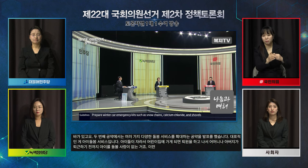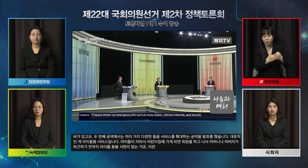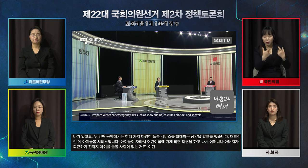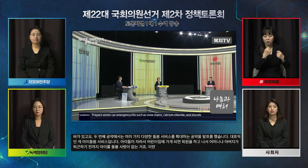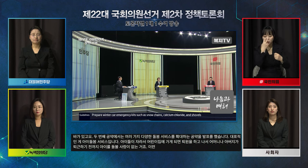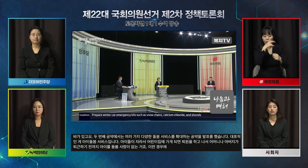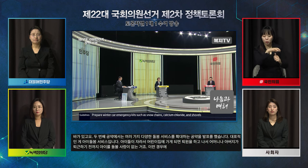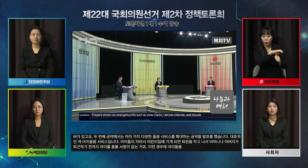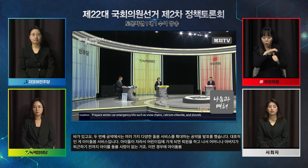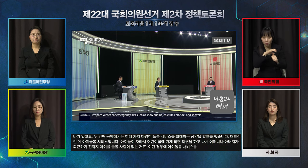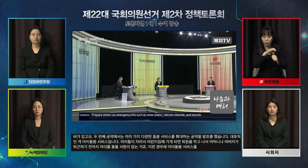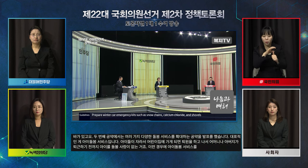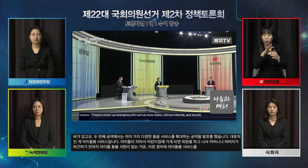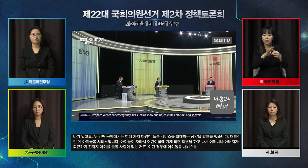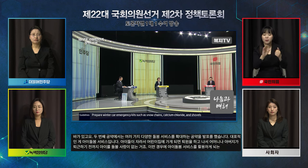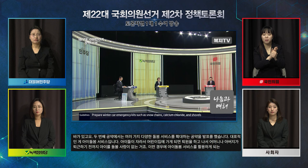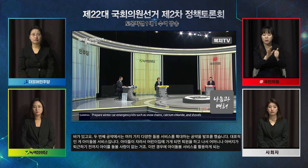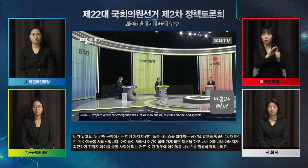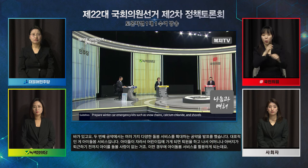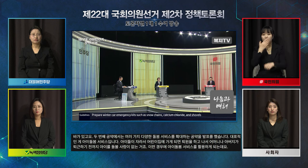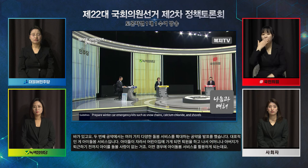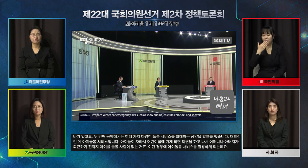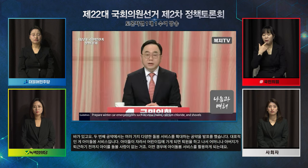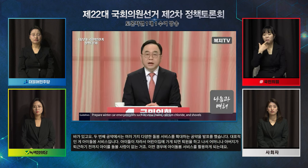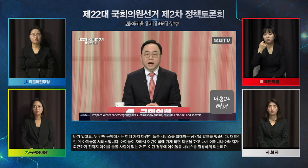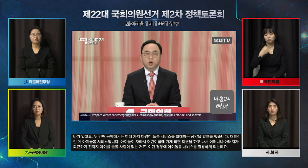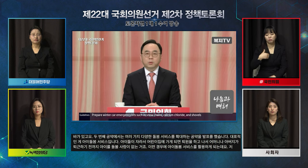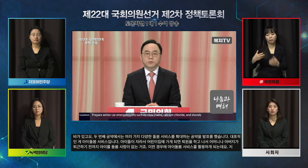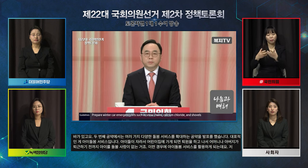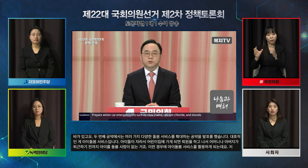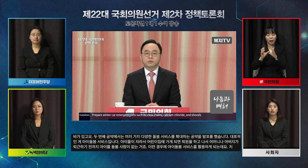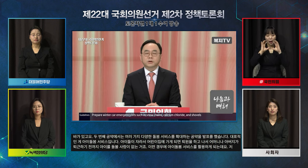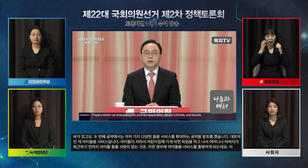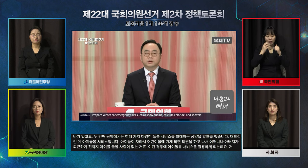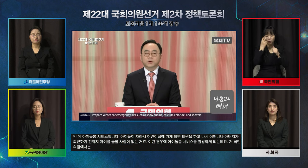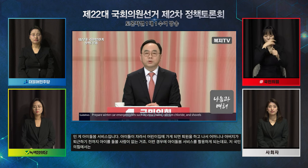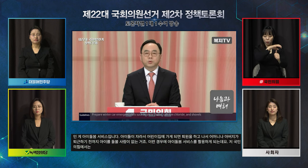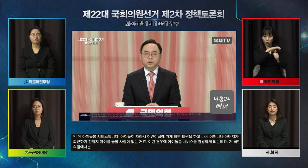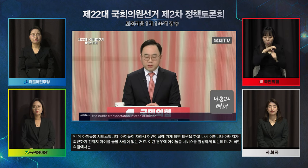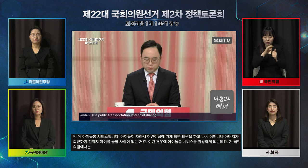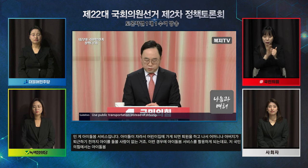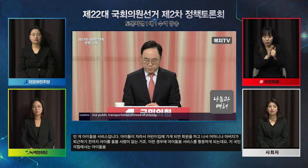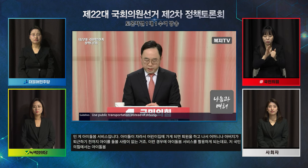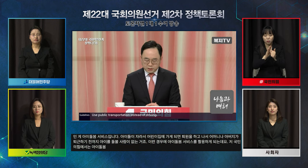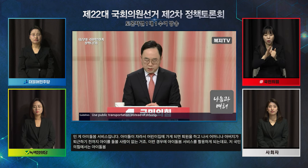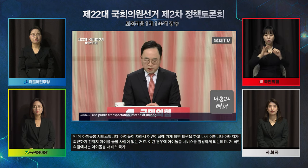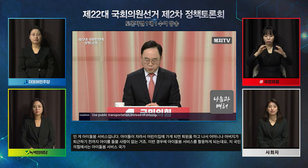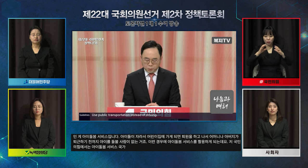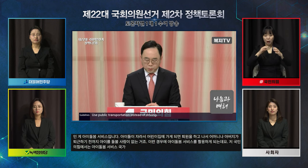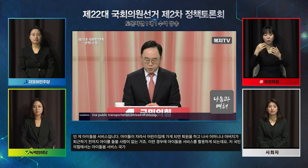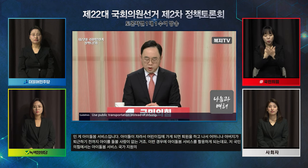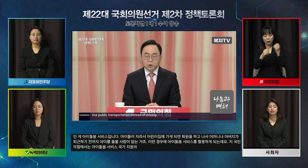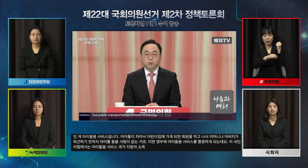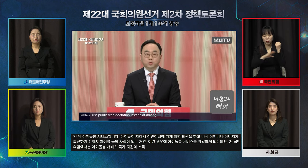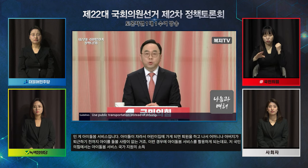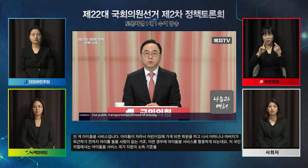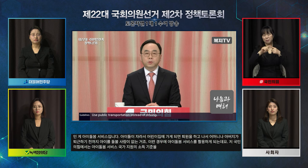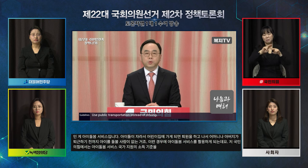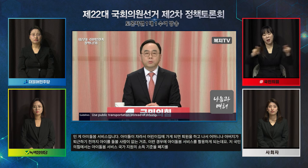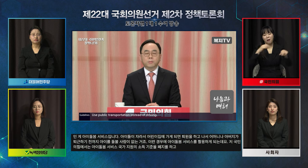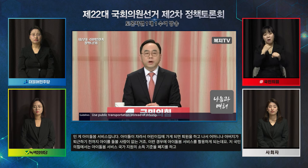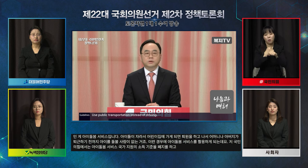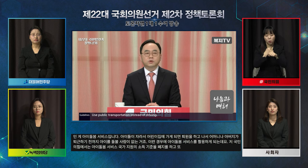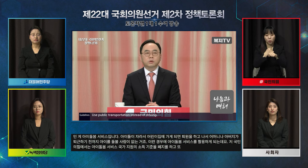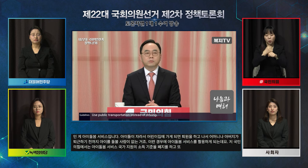서비스를 활용하게 되는데요. 저희 국민의힘에서는 아이돌봄 서비스 국가지원의 소득기준을 폐지를 하고 또